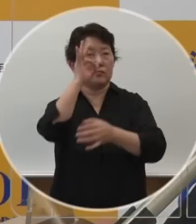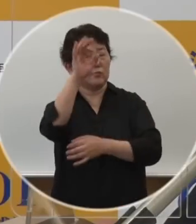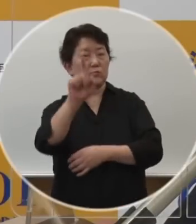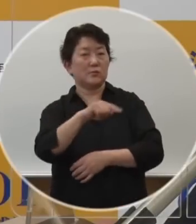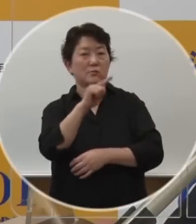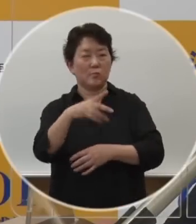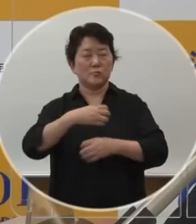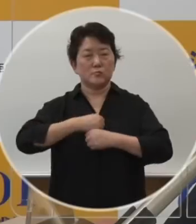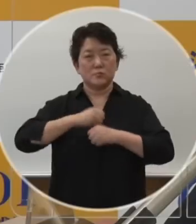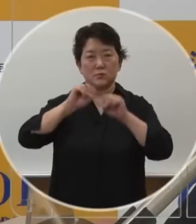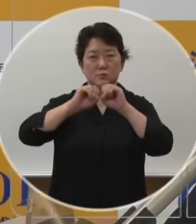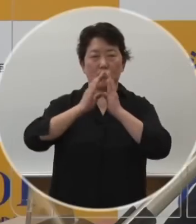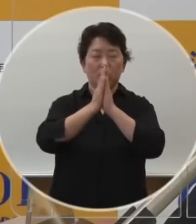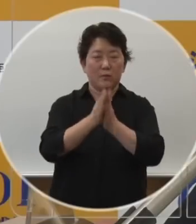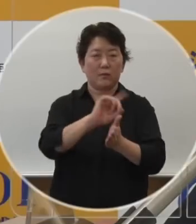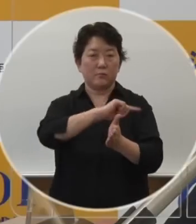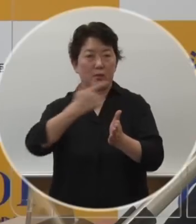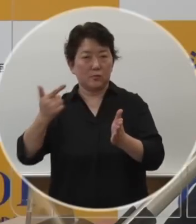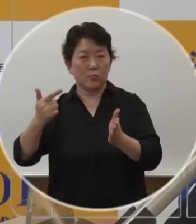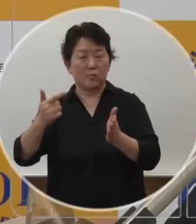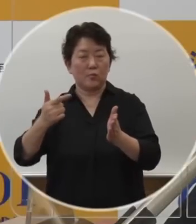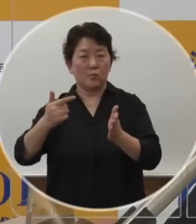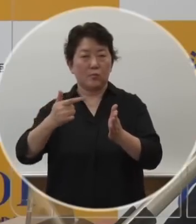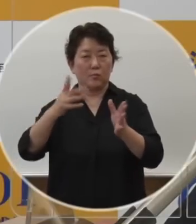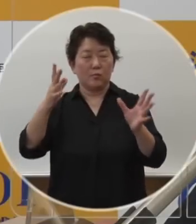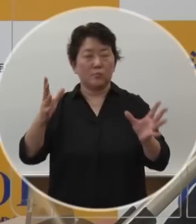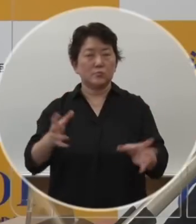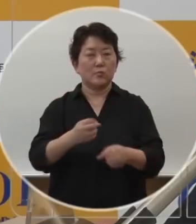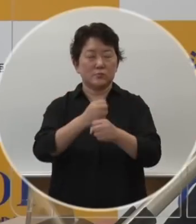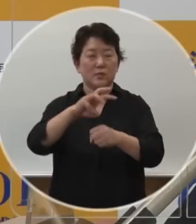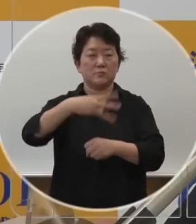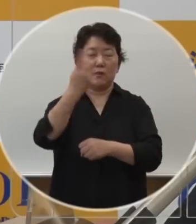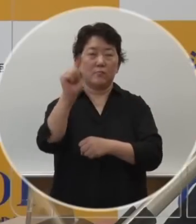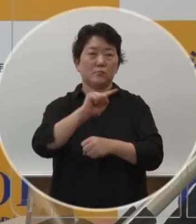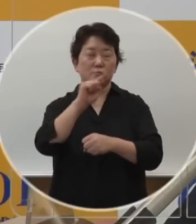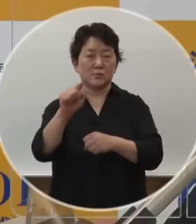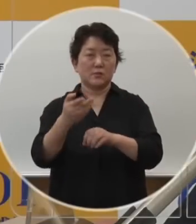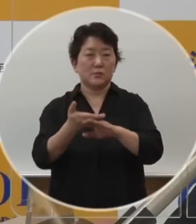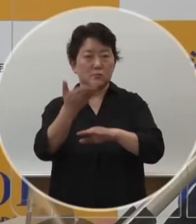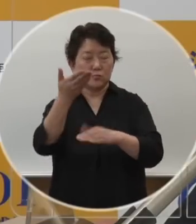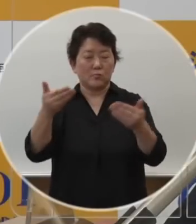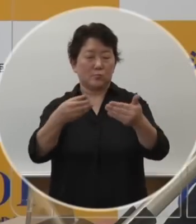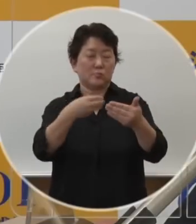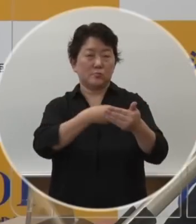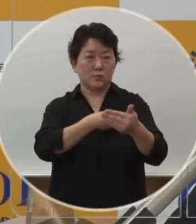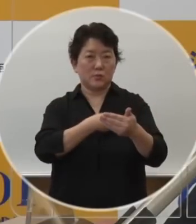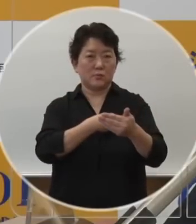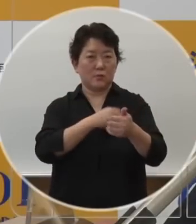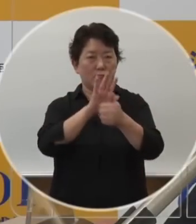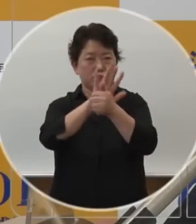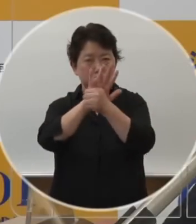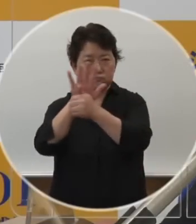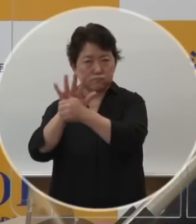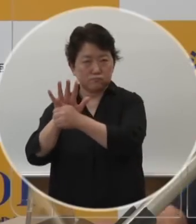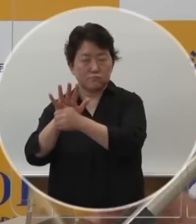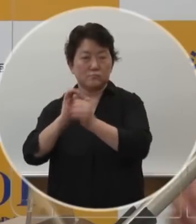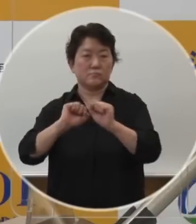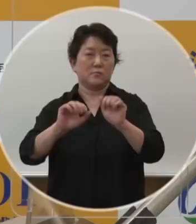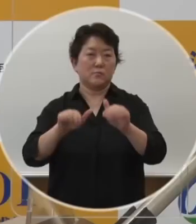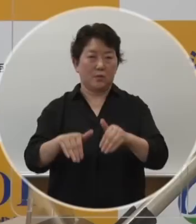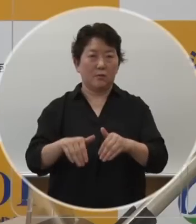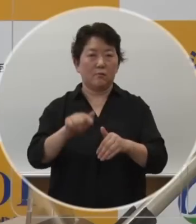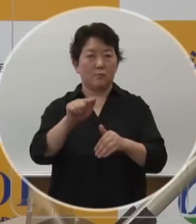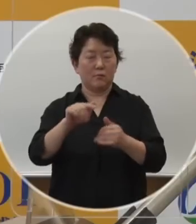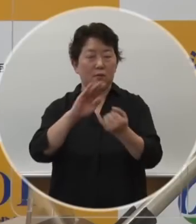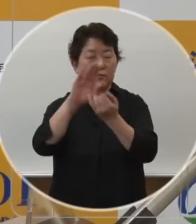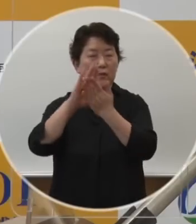への注意喚起などに総勢300名以上の職員を動員してございますが、